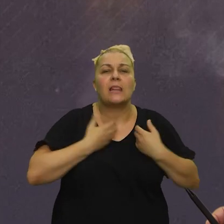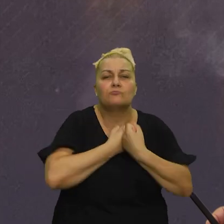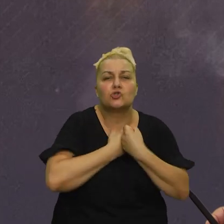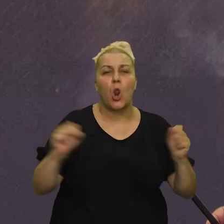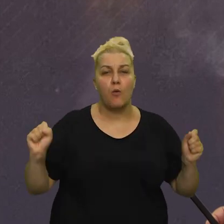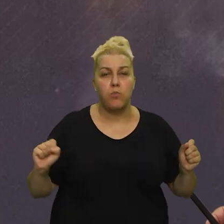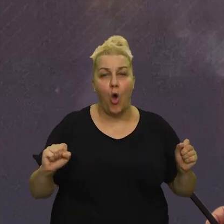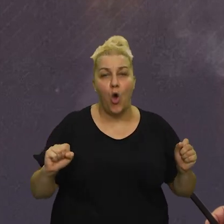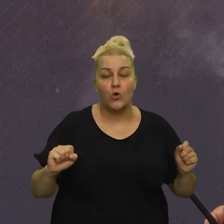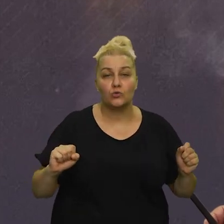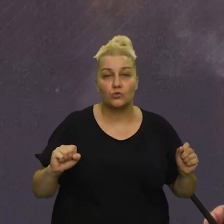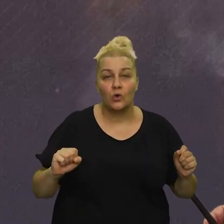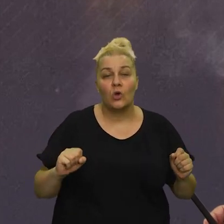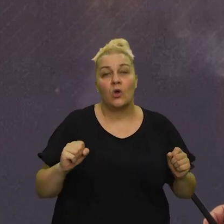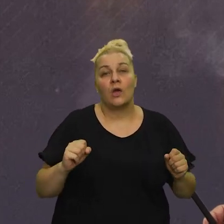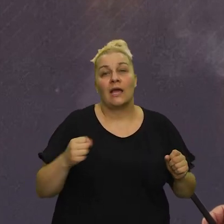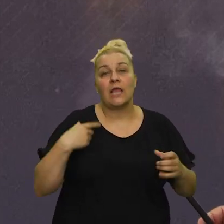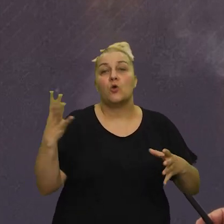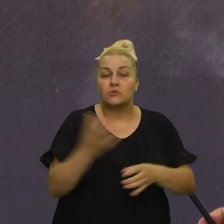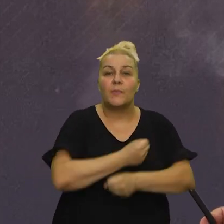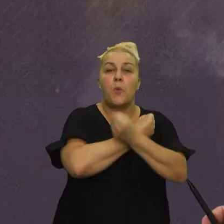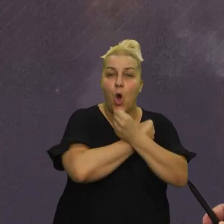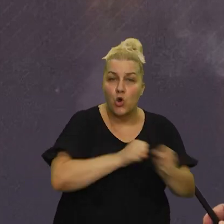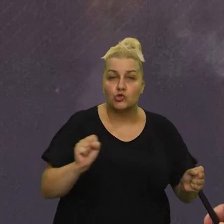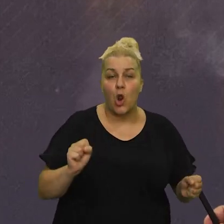slobodom i da se konačno oslobodimo